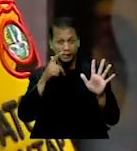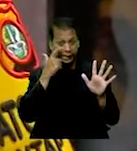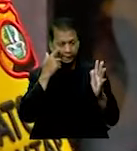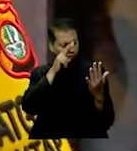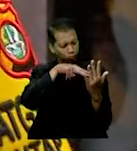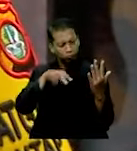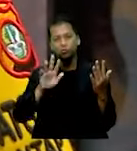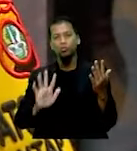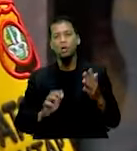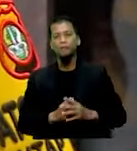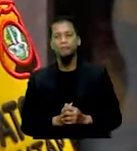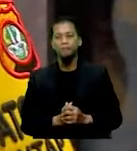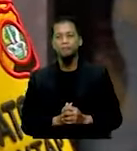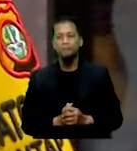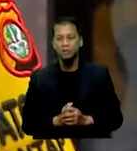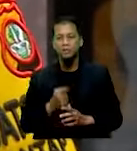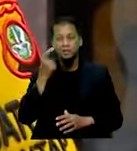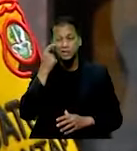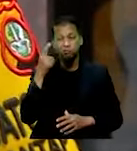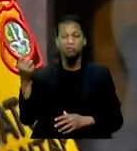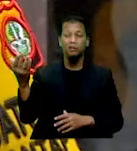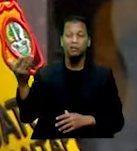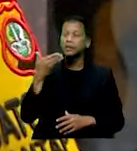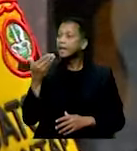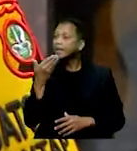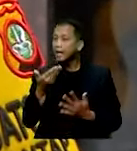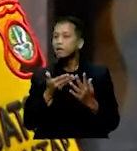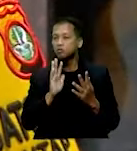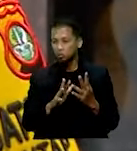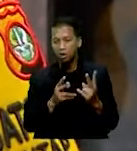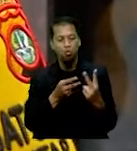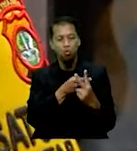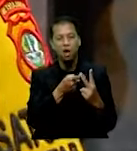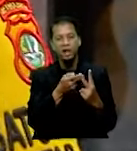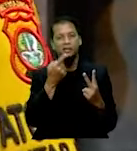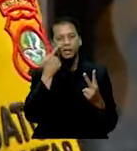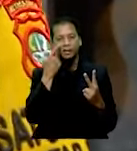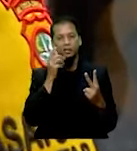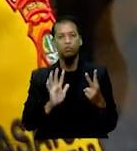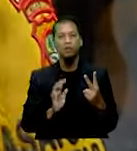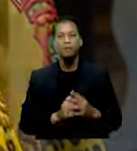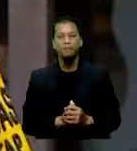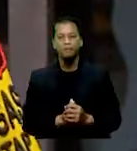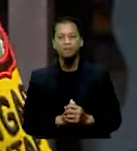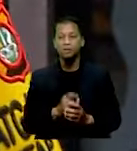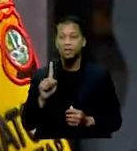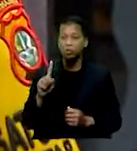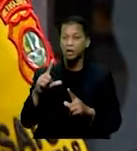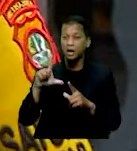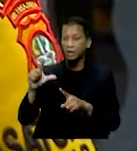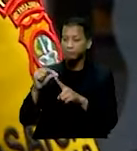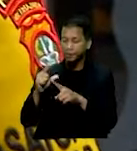Sudah diminta keterangan, yang satu sudah, yang satu nanti kami update lagi. Ya, yang satu LP itu sudah.